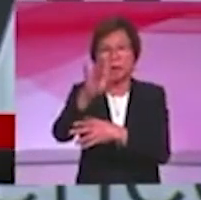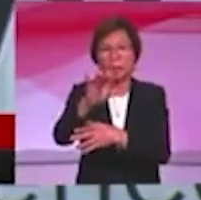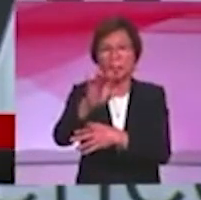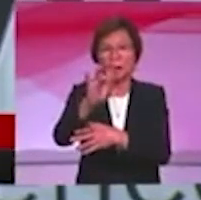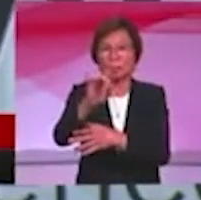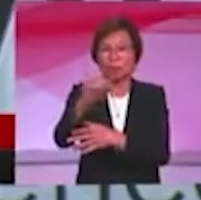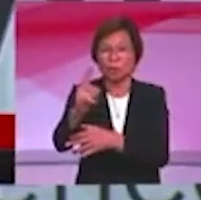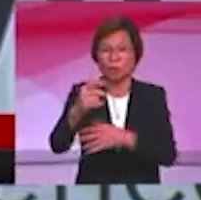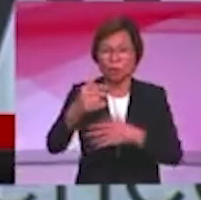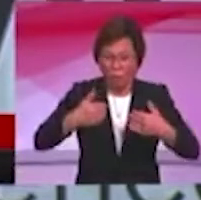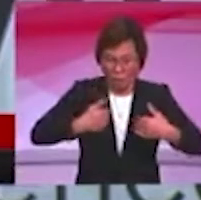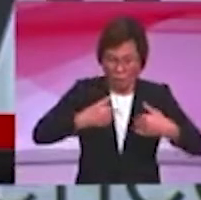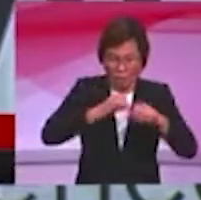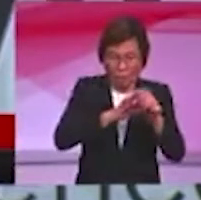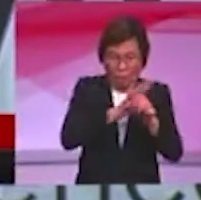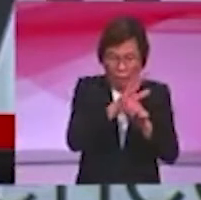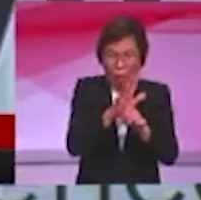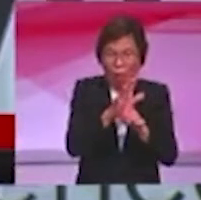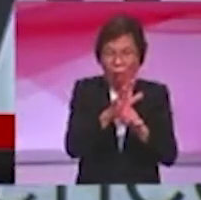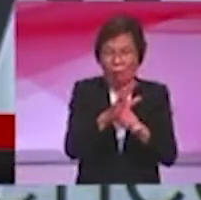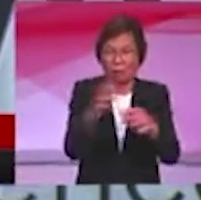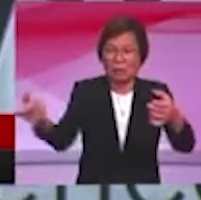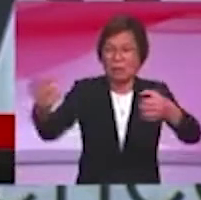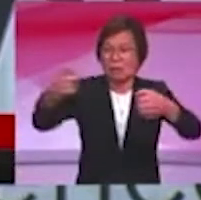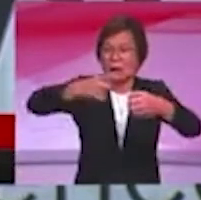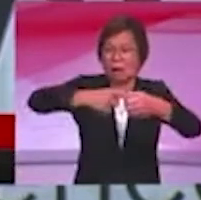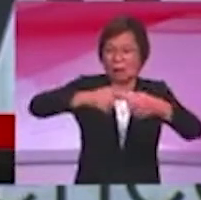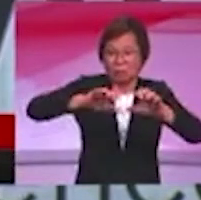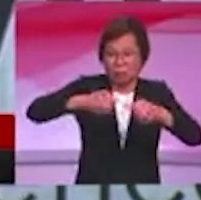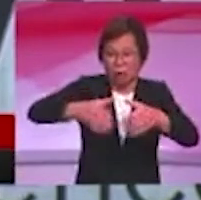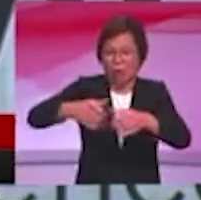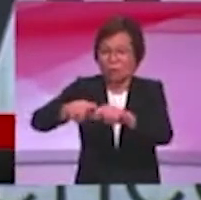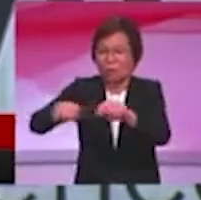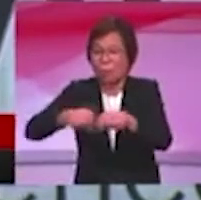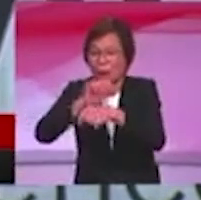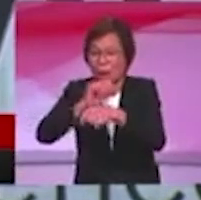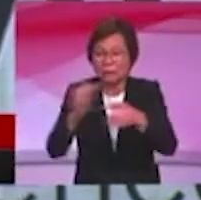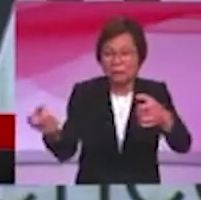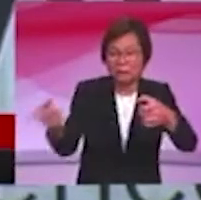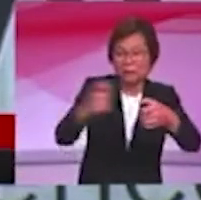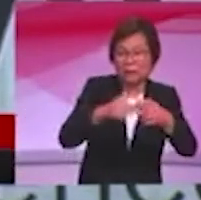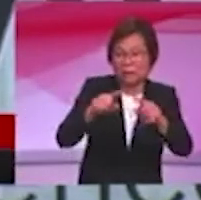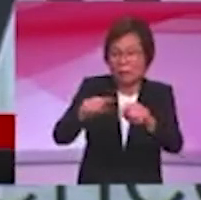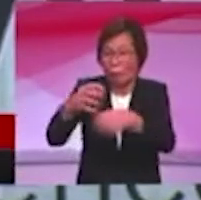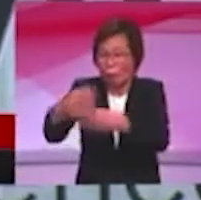5,681 kes positif COVID-19 yang berkaitan kluster tempat kerja adalah melibatkan